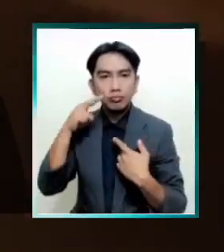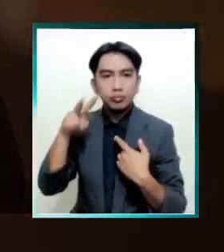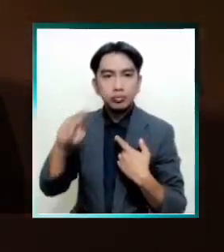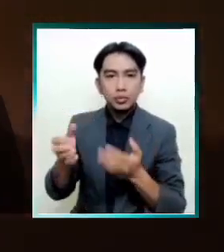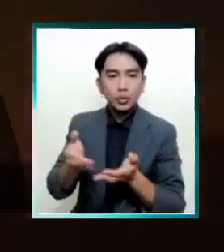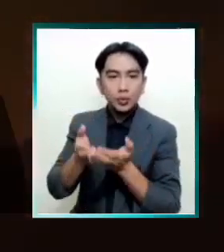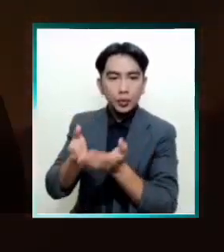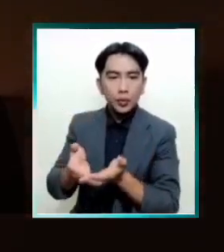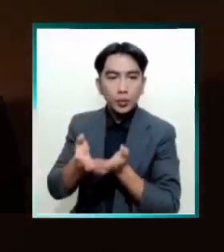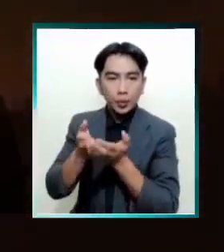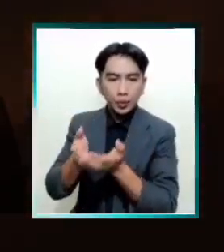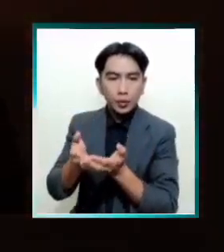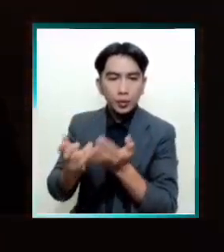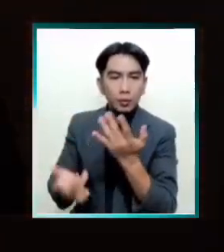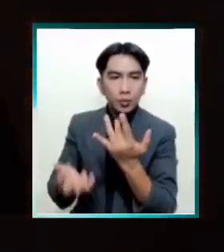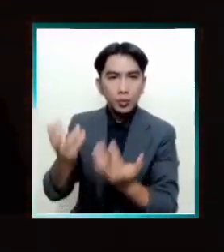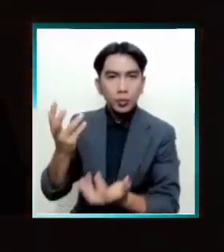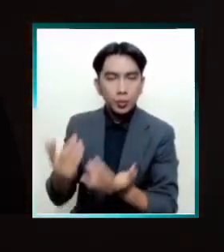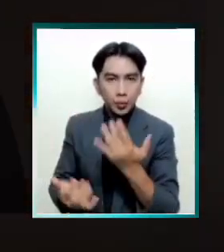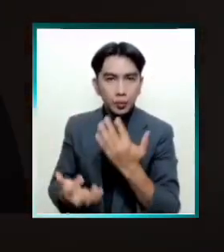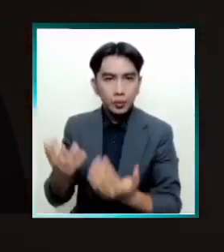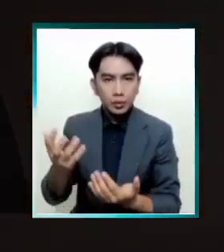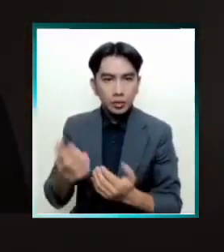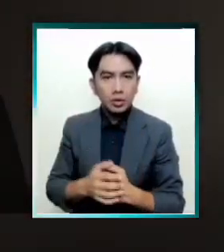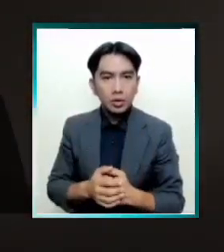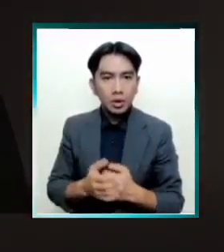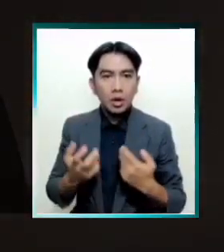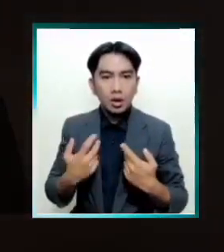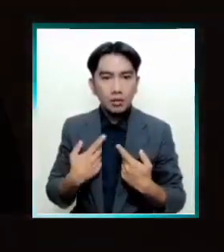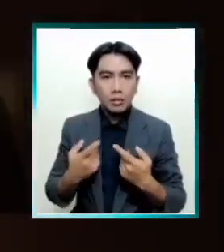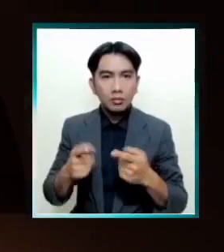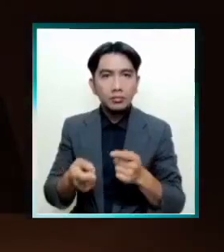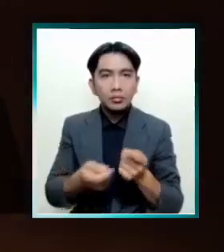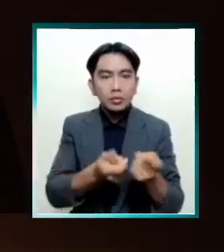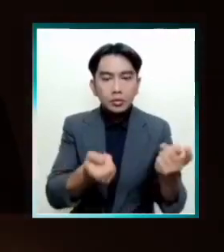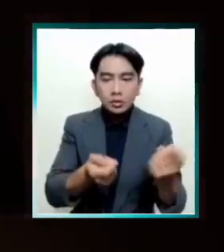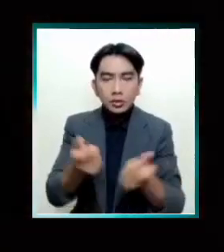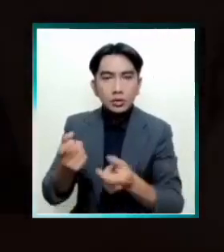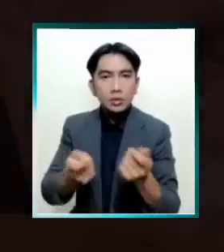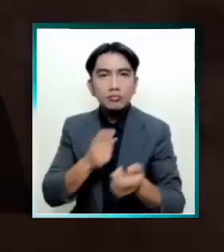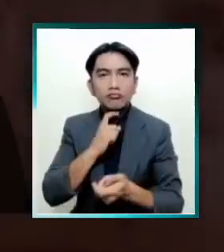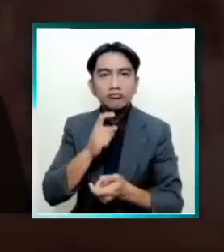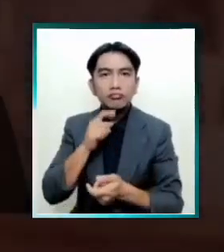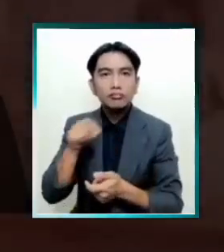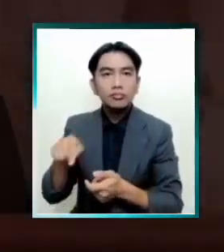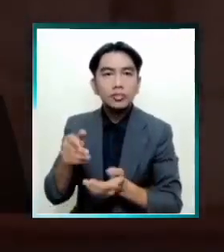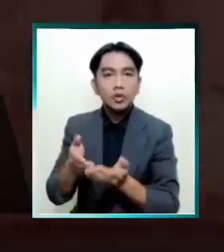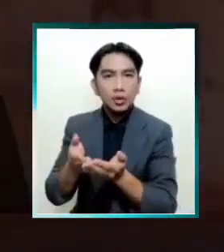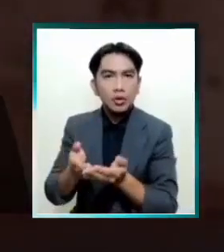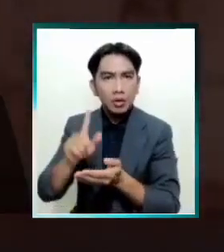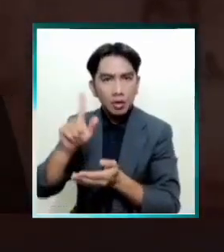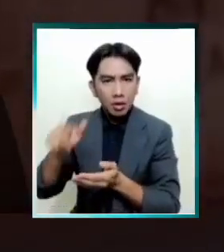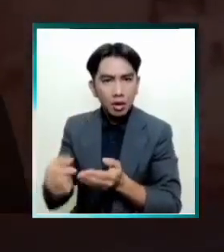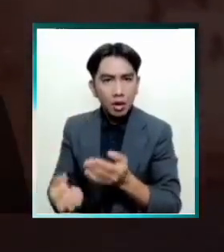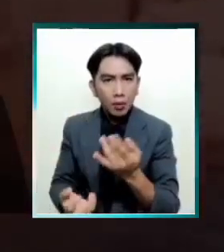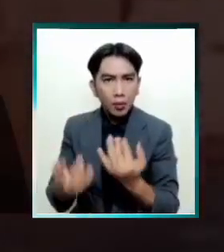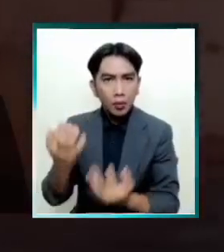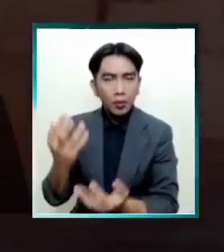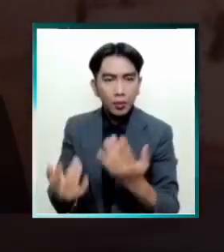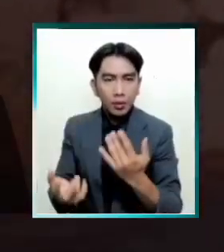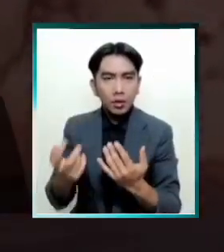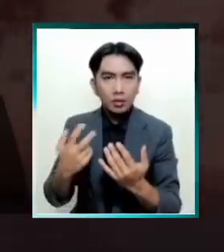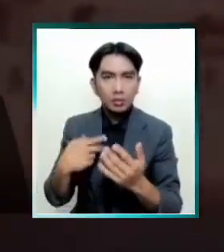Highway. Sumiklab ang sunog sa gitna ng pagtatanggal ng scrap metals ng barko. Agad daw nakalikas sa mga nagsasagawa ng